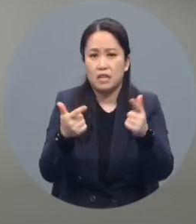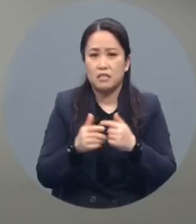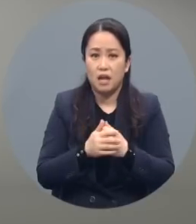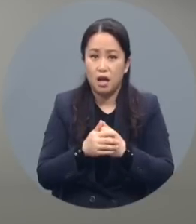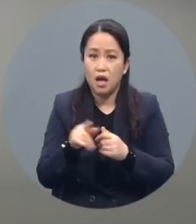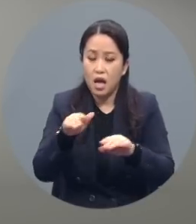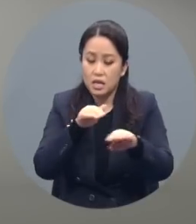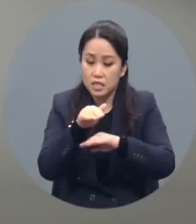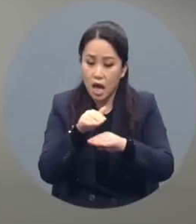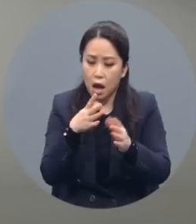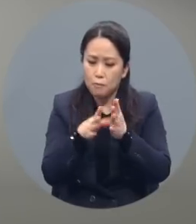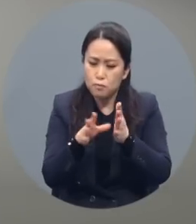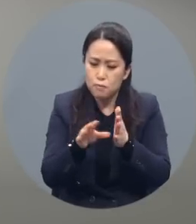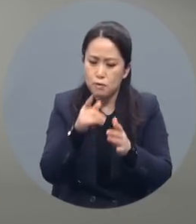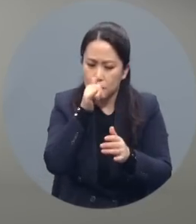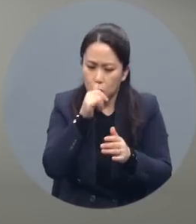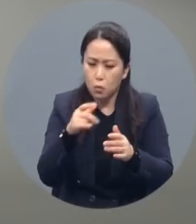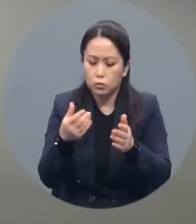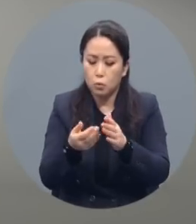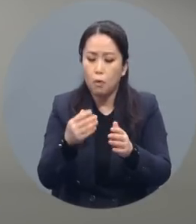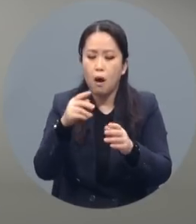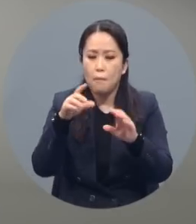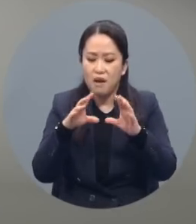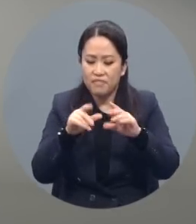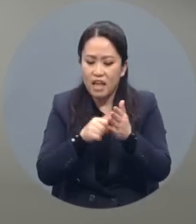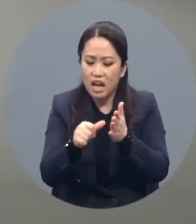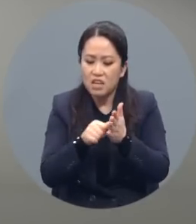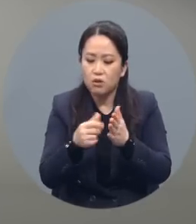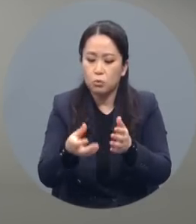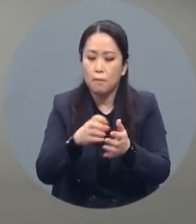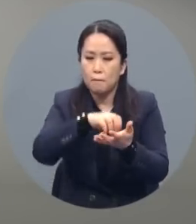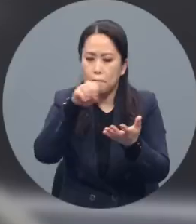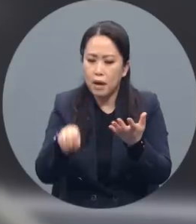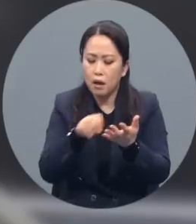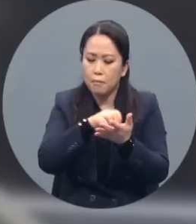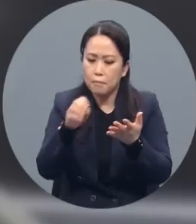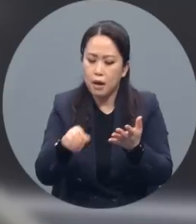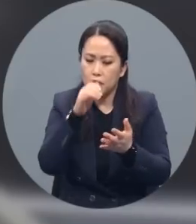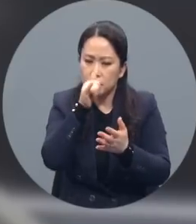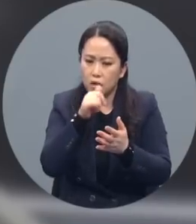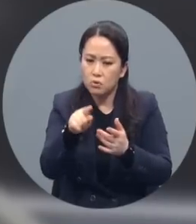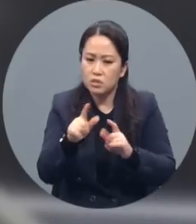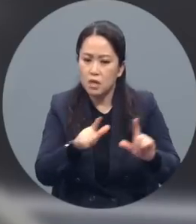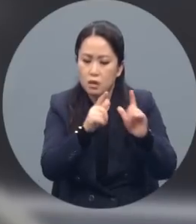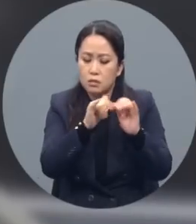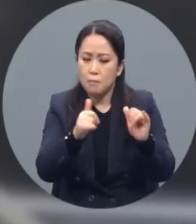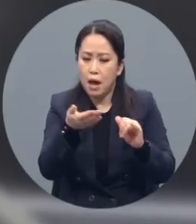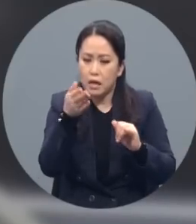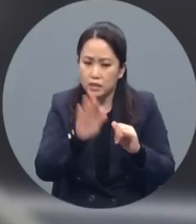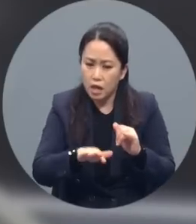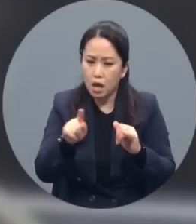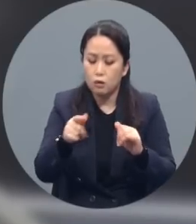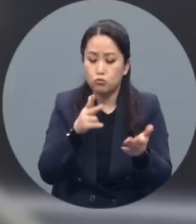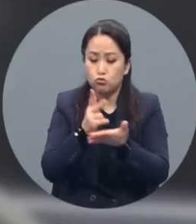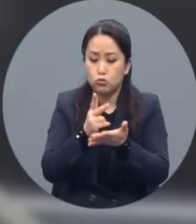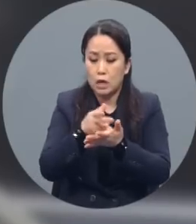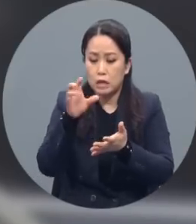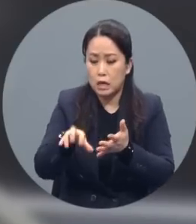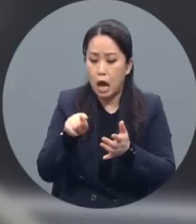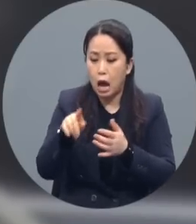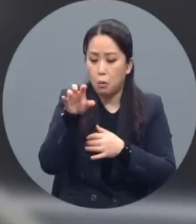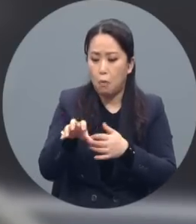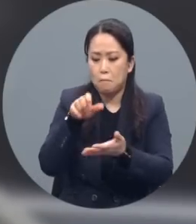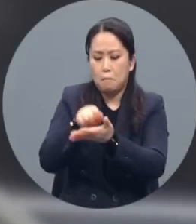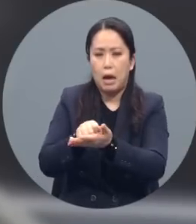나르고 트렁크에서 타이어도 꺼냅니다. 입주민도 아니면서 주차장 한쪽을 점령했습니다. 차를